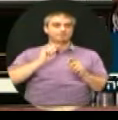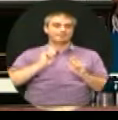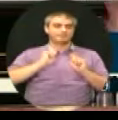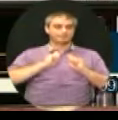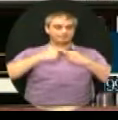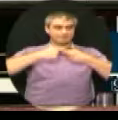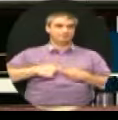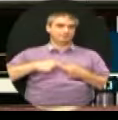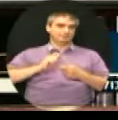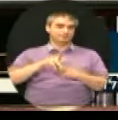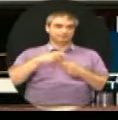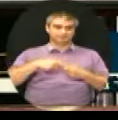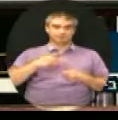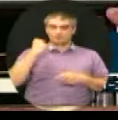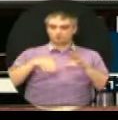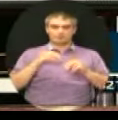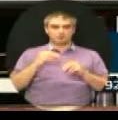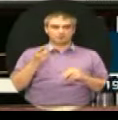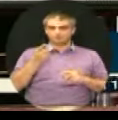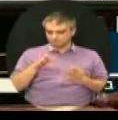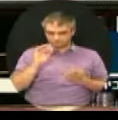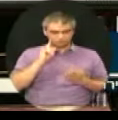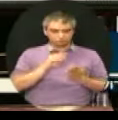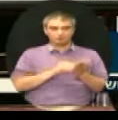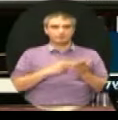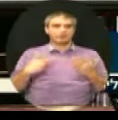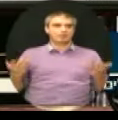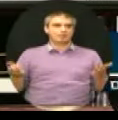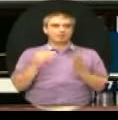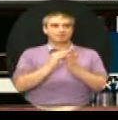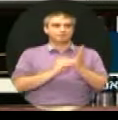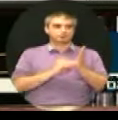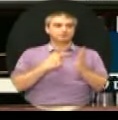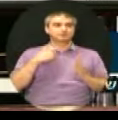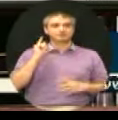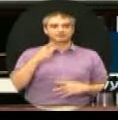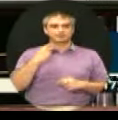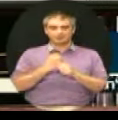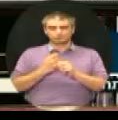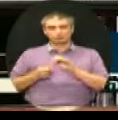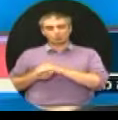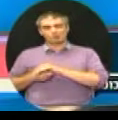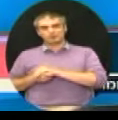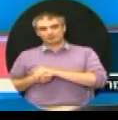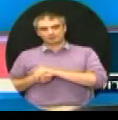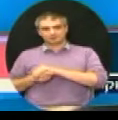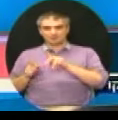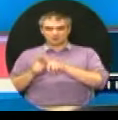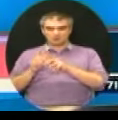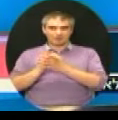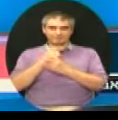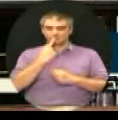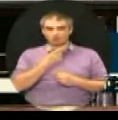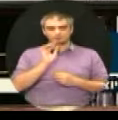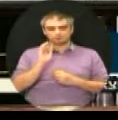להתפקד, והוא מגיעות בחירות, והוא מוצאים ששמו לא מופיע ברשימה. אז היינו צריכים להפעיל פרוטקציה, כמו שהחבר'ה